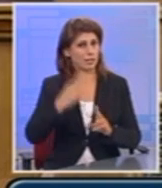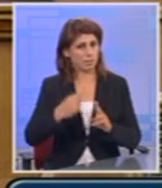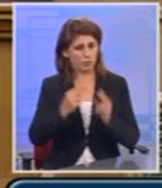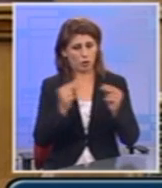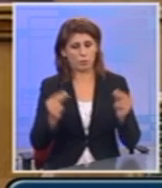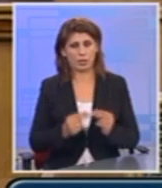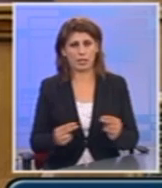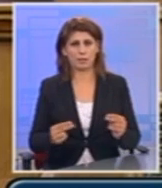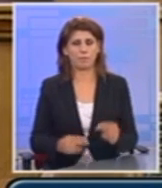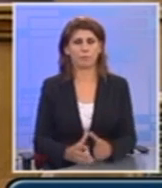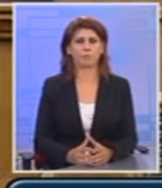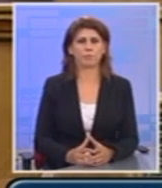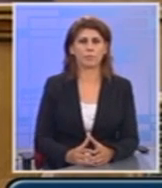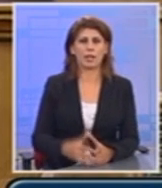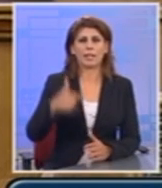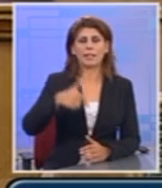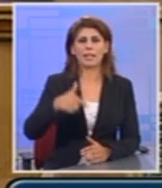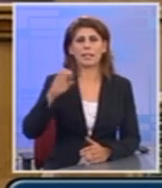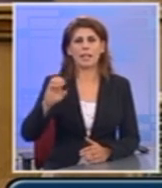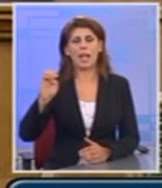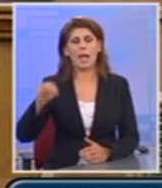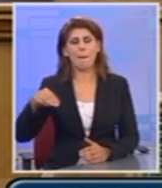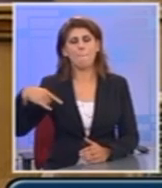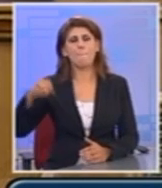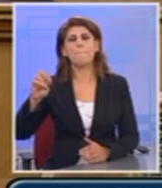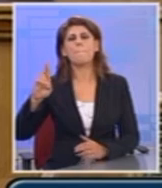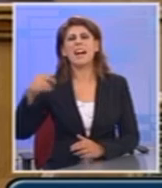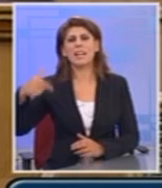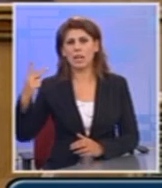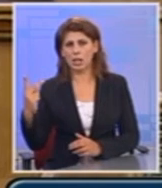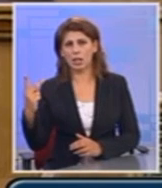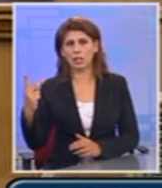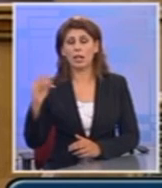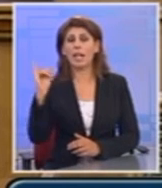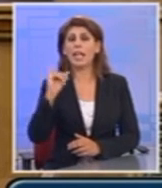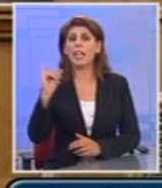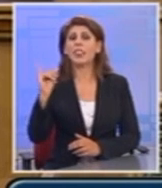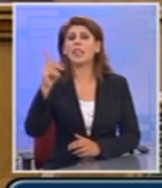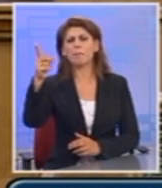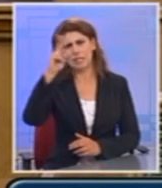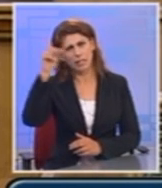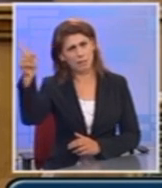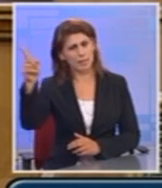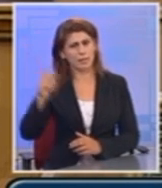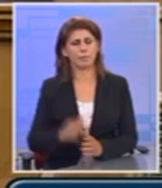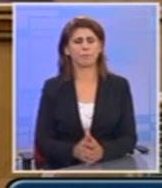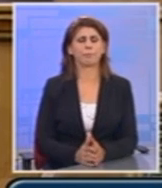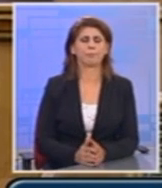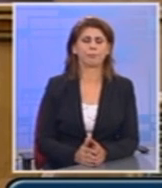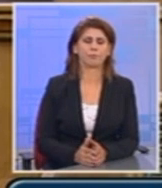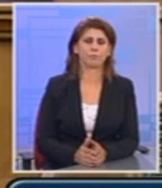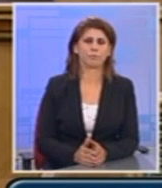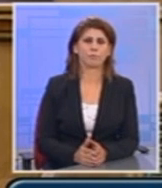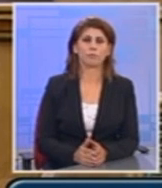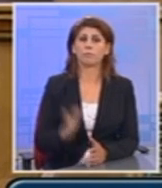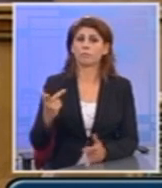πόρισμα ο geran gbg του ιδρύματος στη γερμανία εν ιδρύματος στη γερμανία γιατί